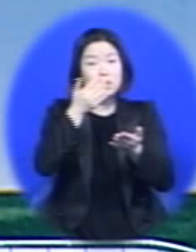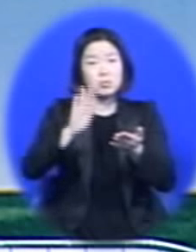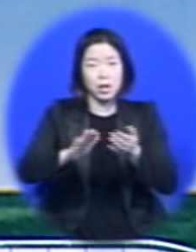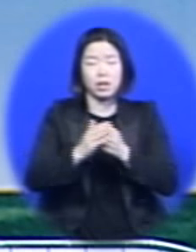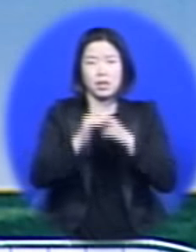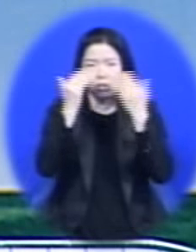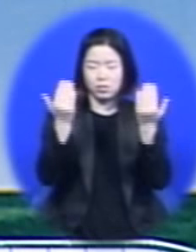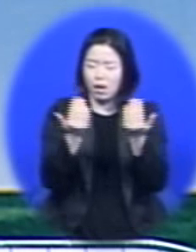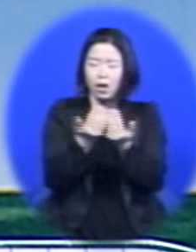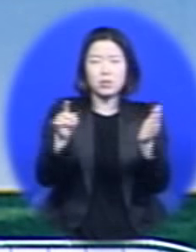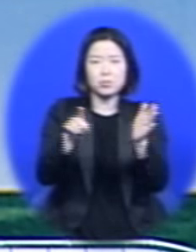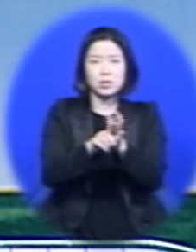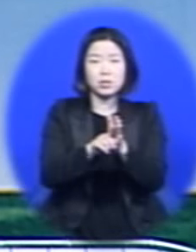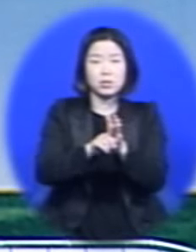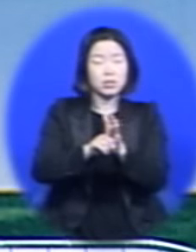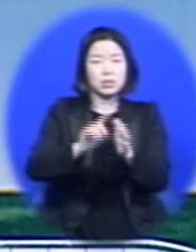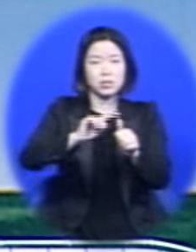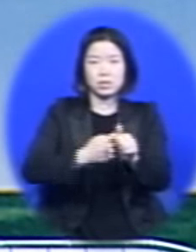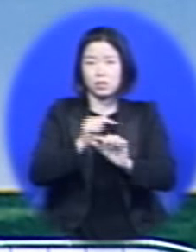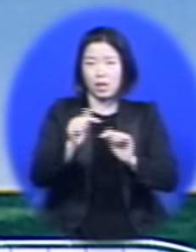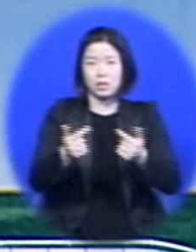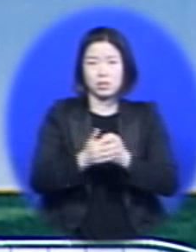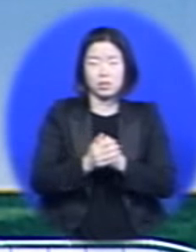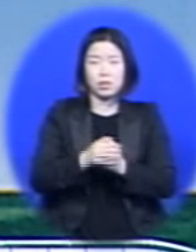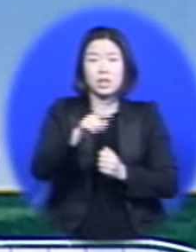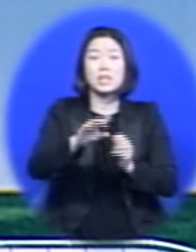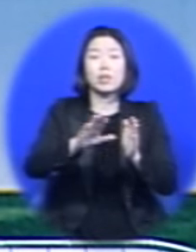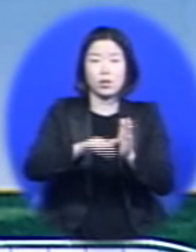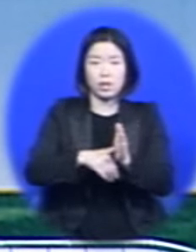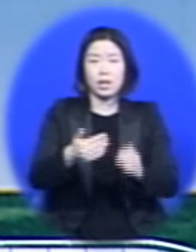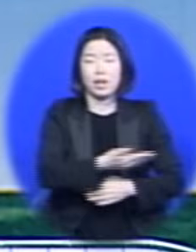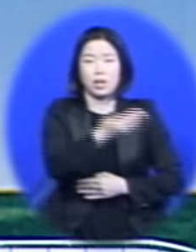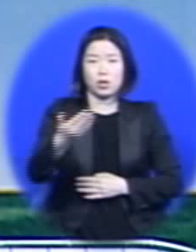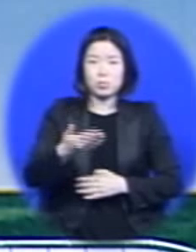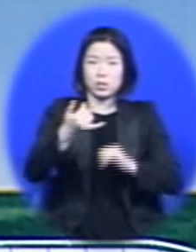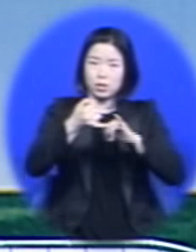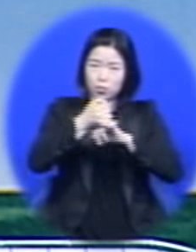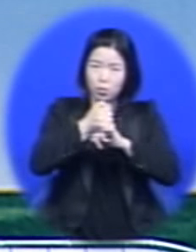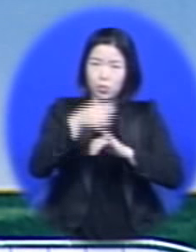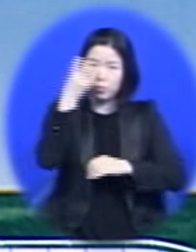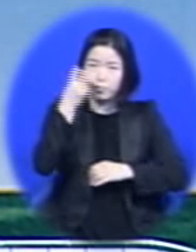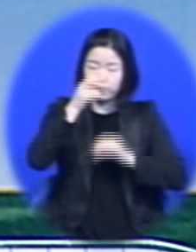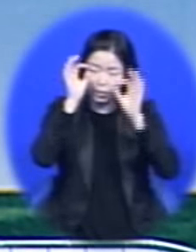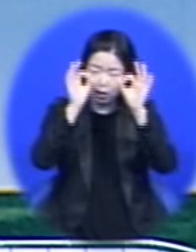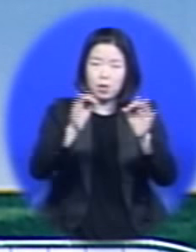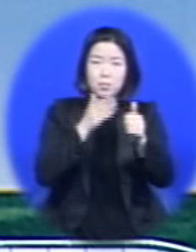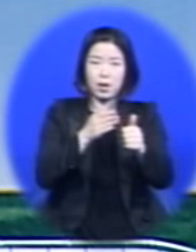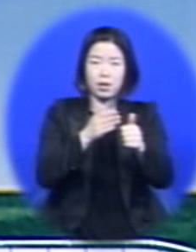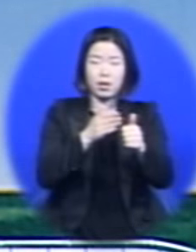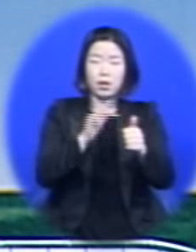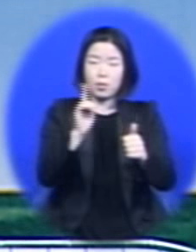다 믿어지는 게 아닙니다. 그런 경우에 여러분들이 꼭 점검해 보시기 바랍니다.